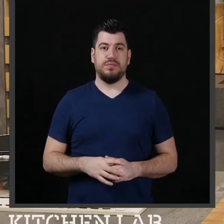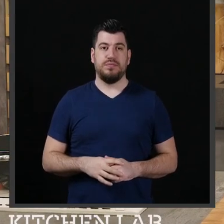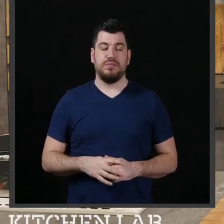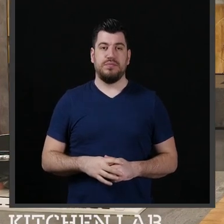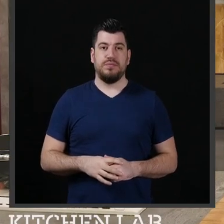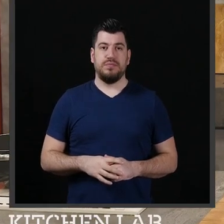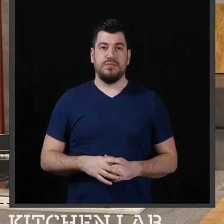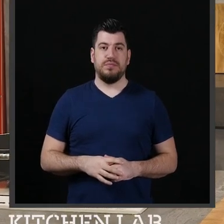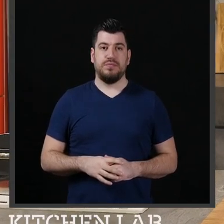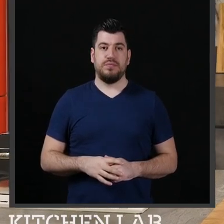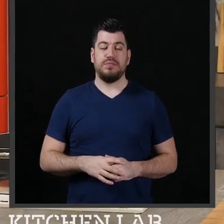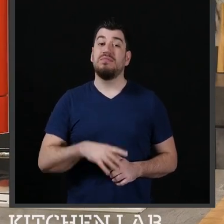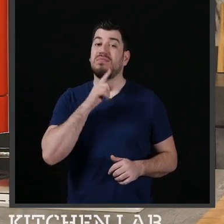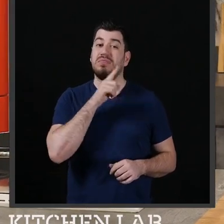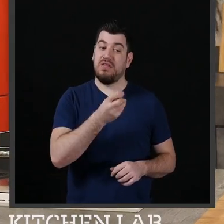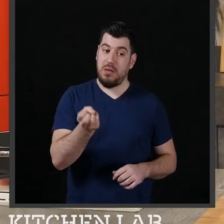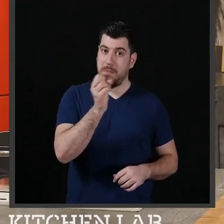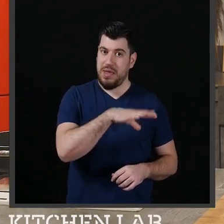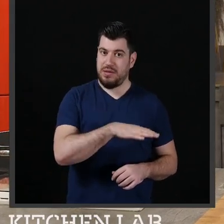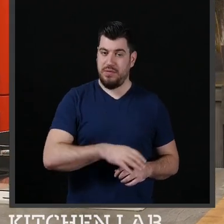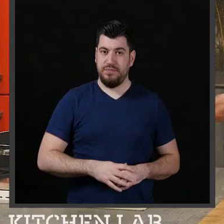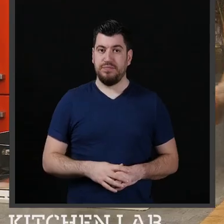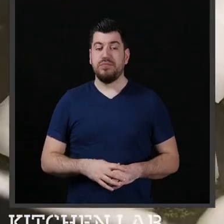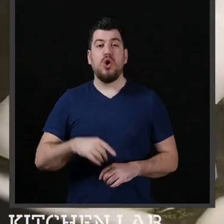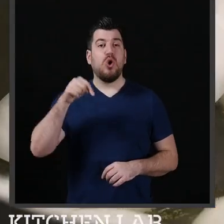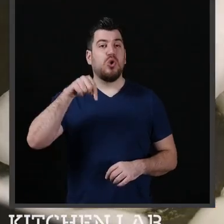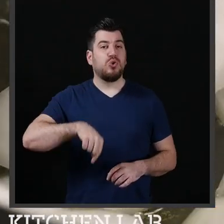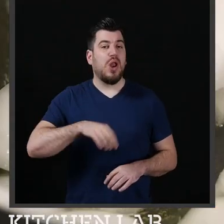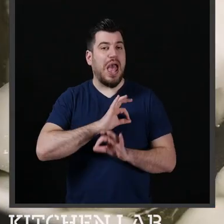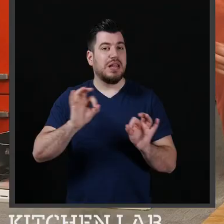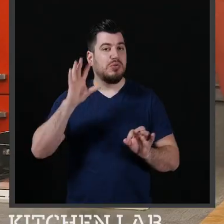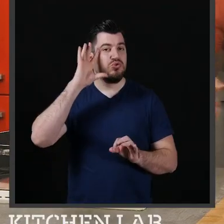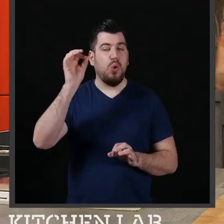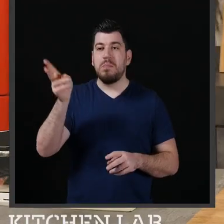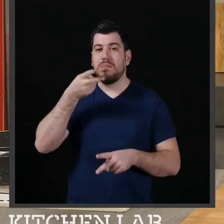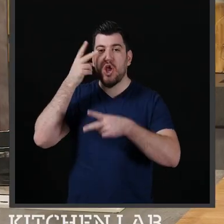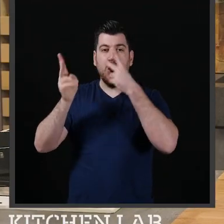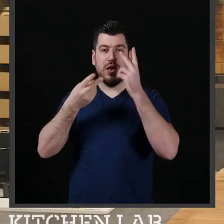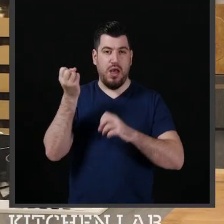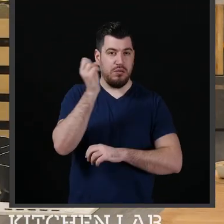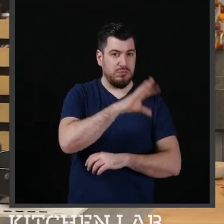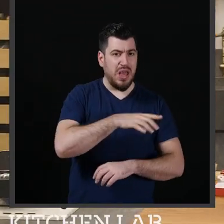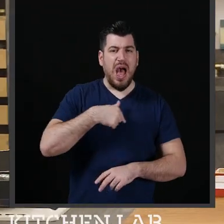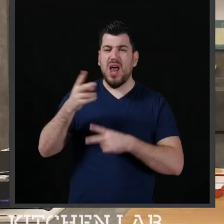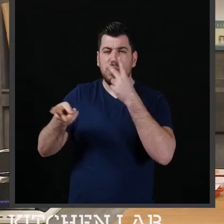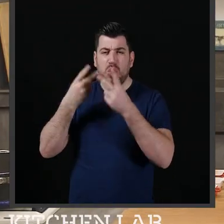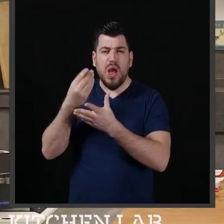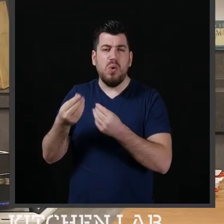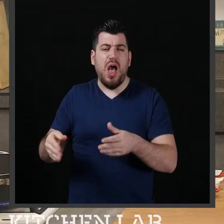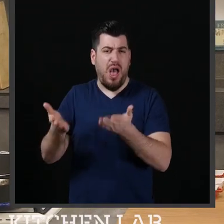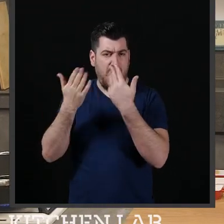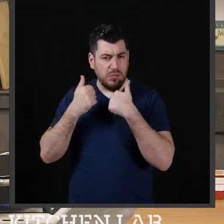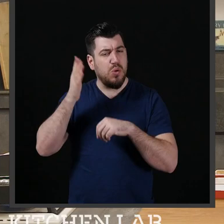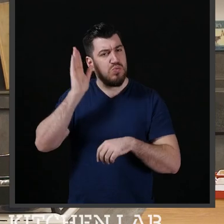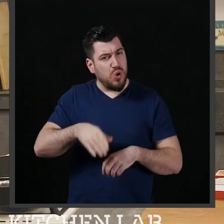Και πάει και αυτή μέσα. Τώρα, ήρθε η ώρα για τα μυρωδικά μας. Άμα δεν έχετε πολλά μυρωδικά, δεν χρειάζεται, μόνο